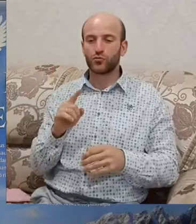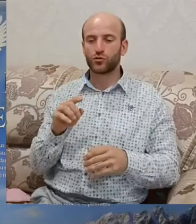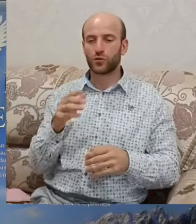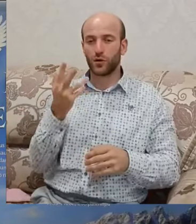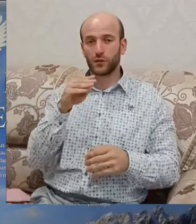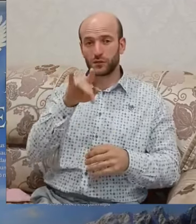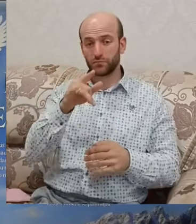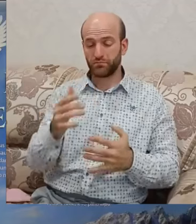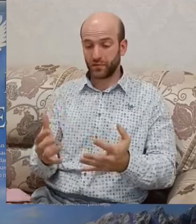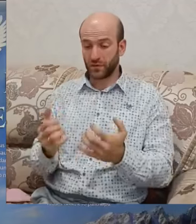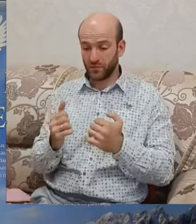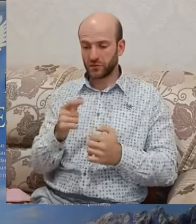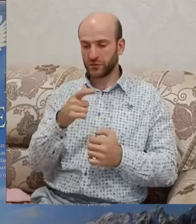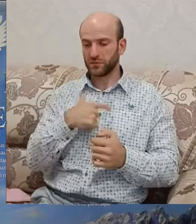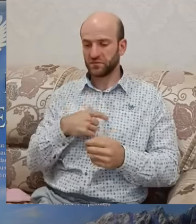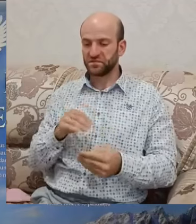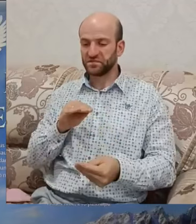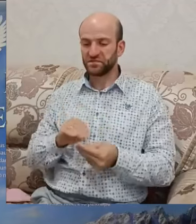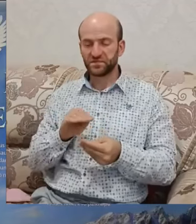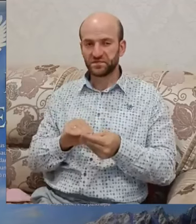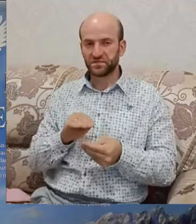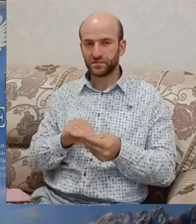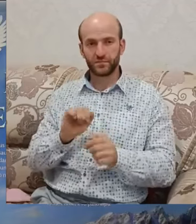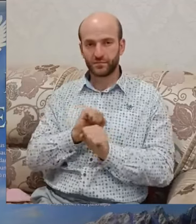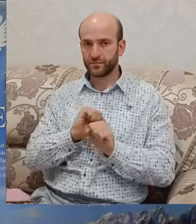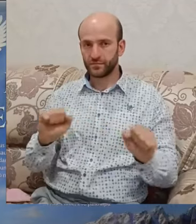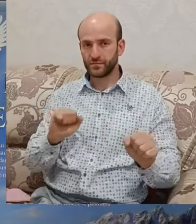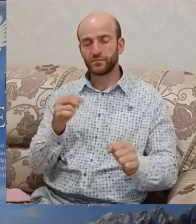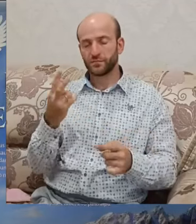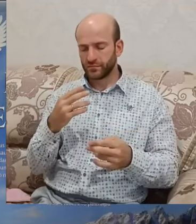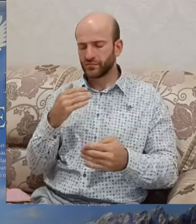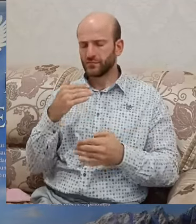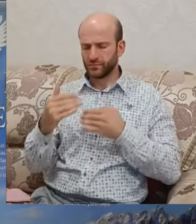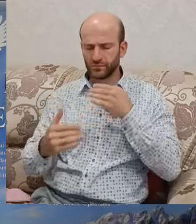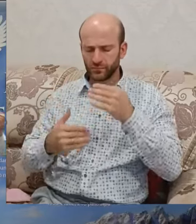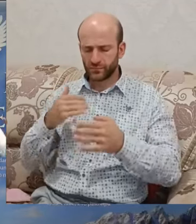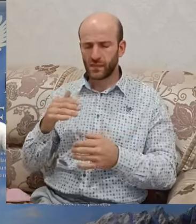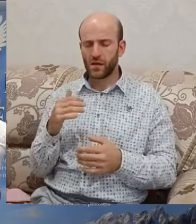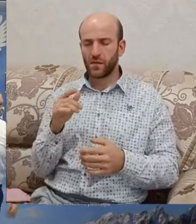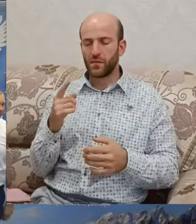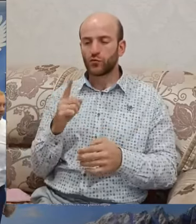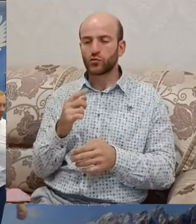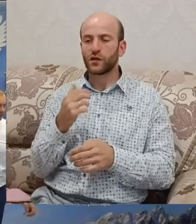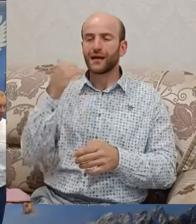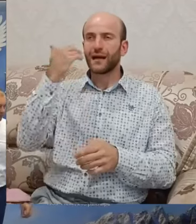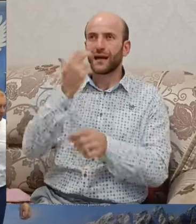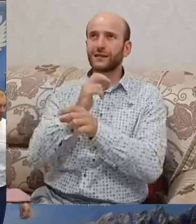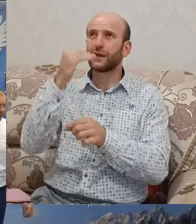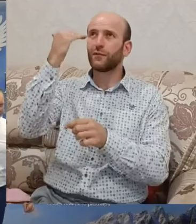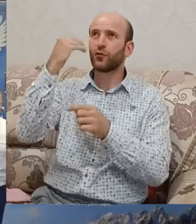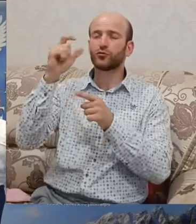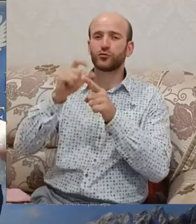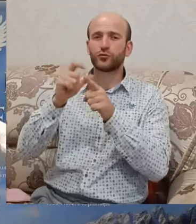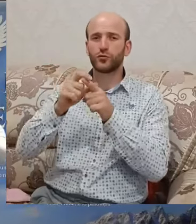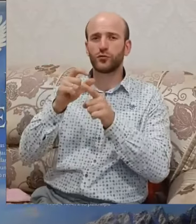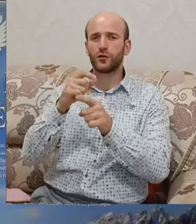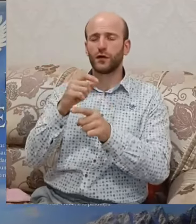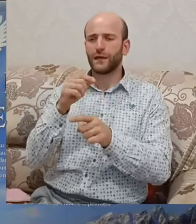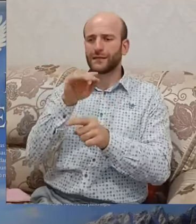tikra žinia. Это послание, это истинное послание. O ją reikia priimti paprastume. А его надо принимать в простоте.